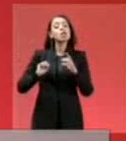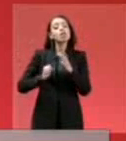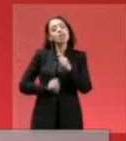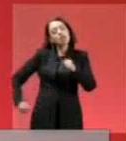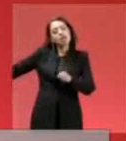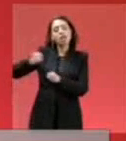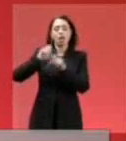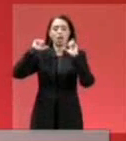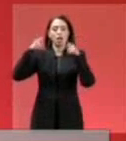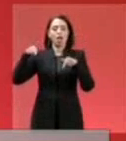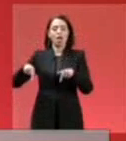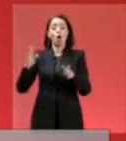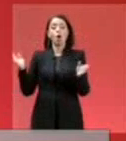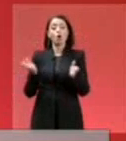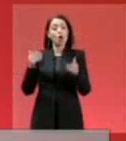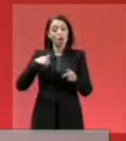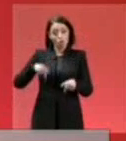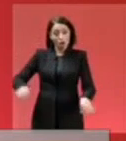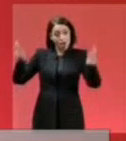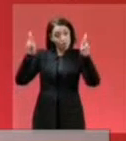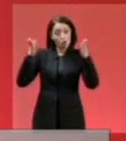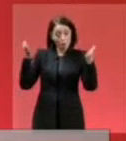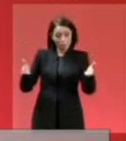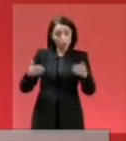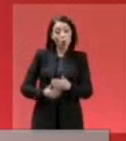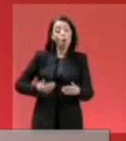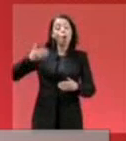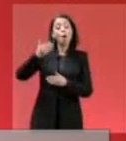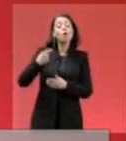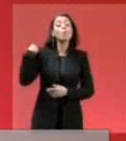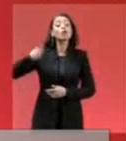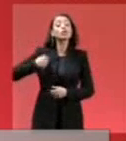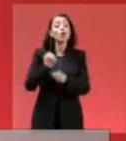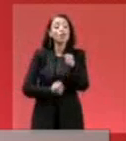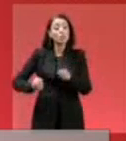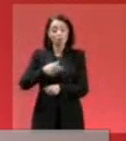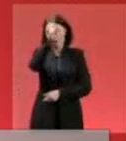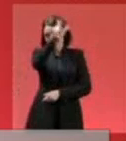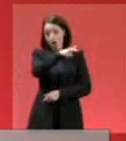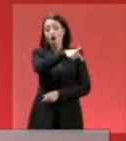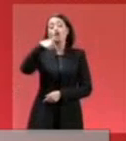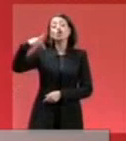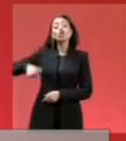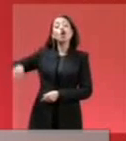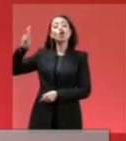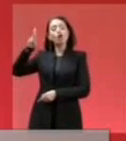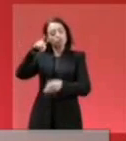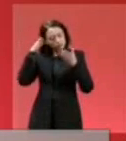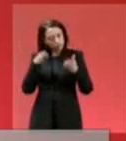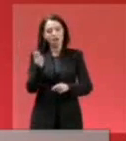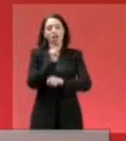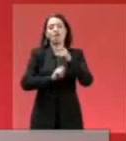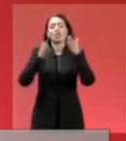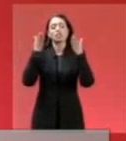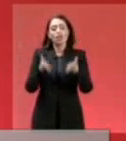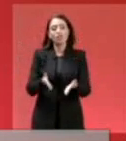Αρχή και όλοι εδώ ευχόμαστε ο επόμενος δήμαρχός της, ο Γιώργος Ορόρος, θα αξιοποιήσει